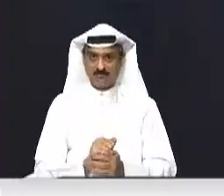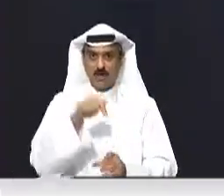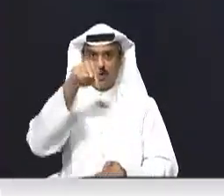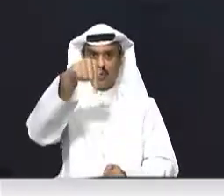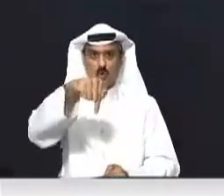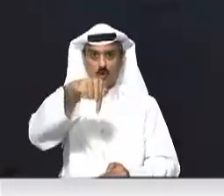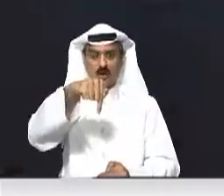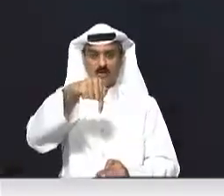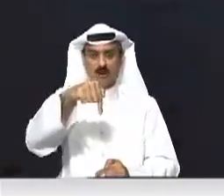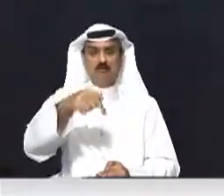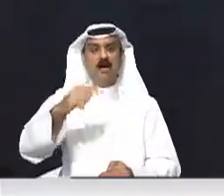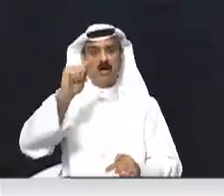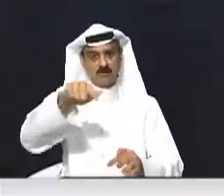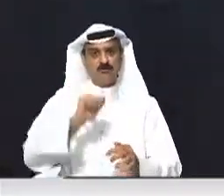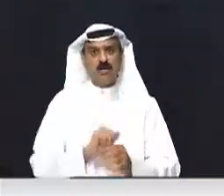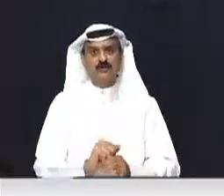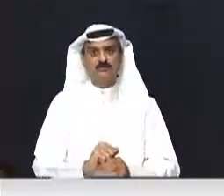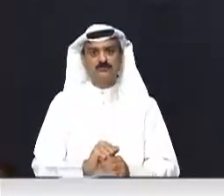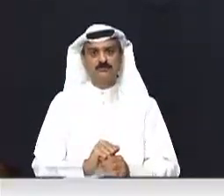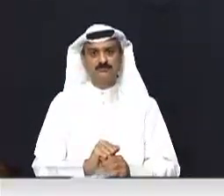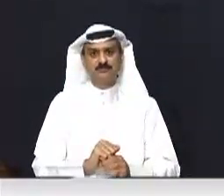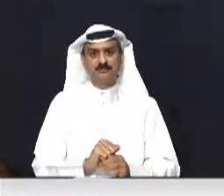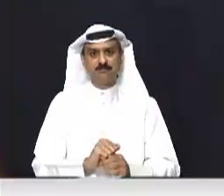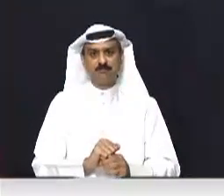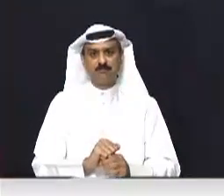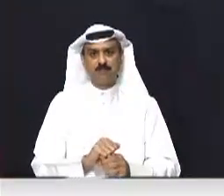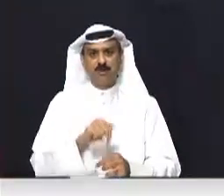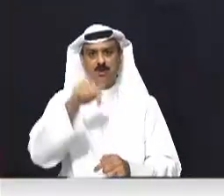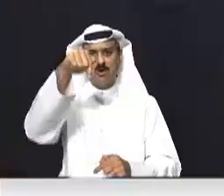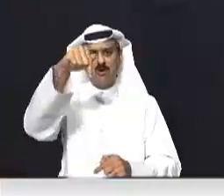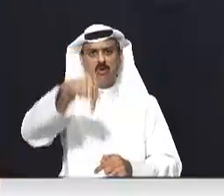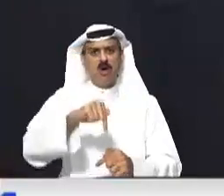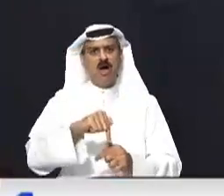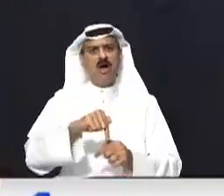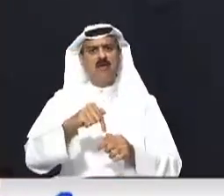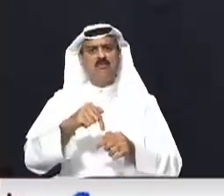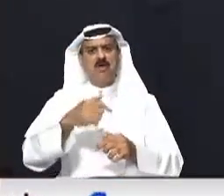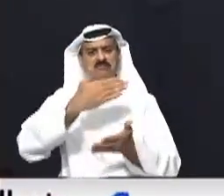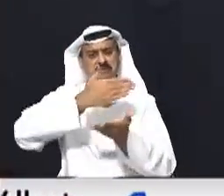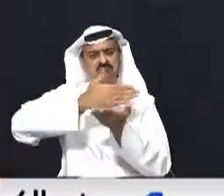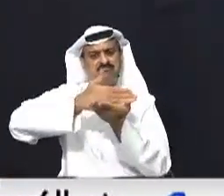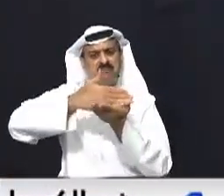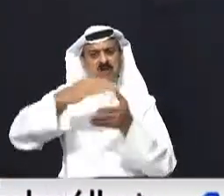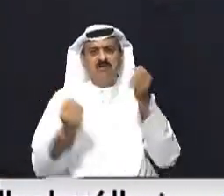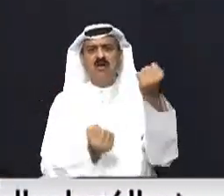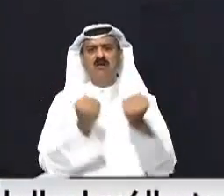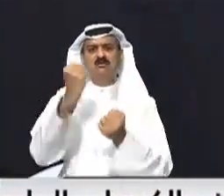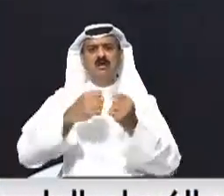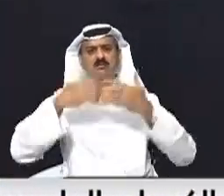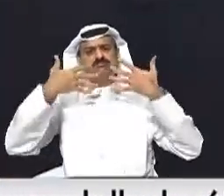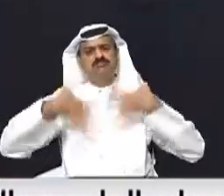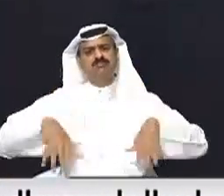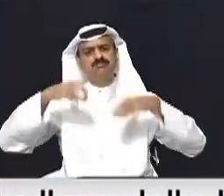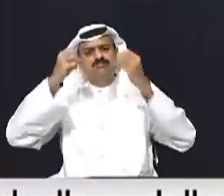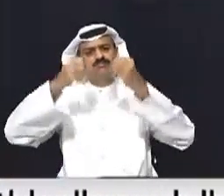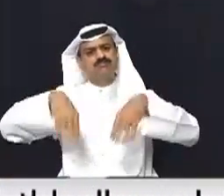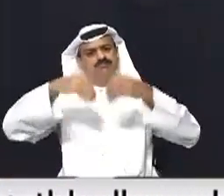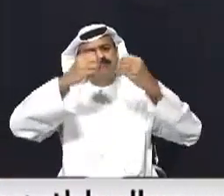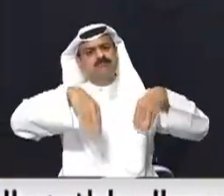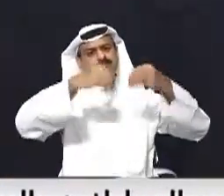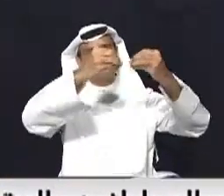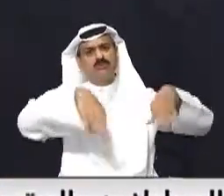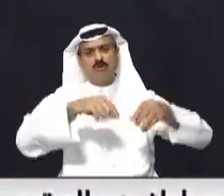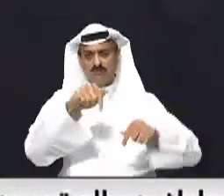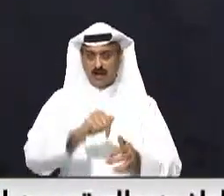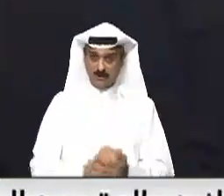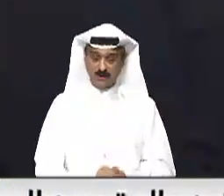أيضا يعني تتسبب في تلف لتلك المركبات أو مرتادين الطرق. يمكن تشاهدون